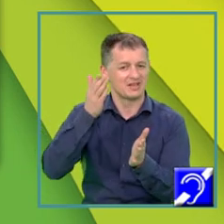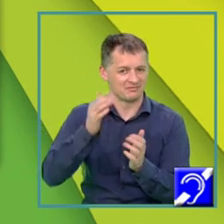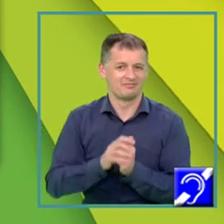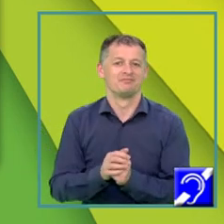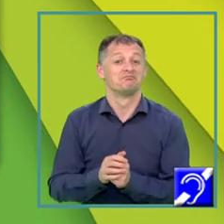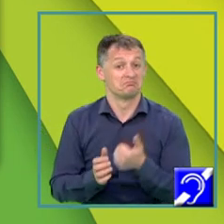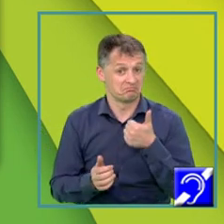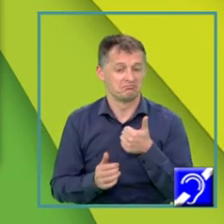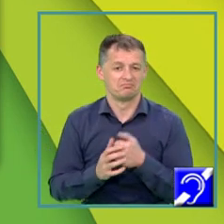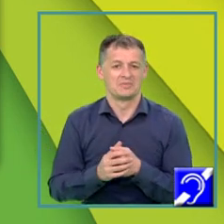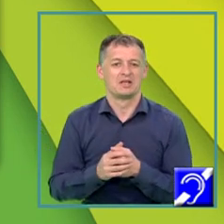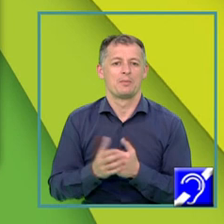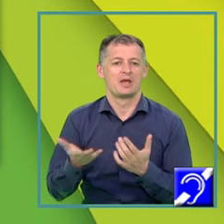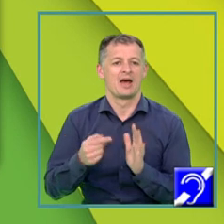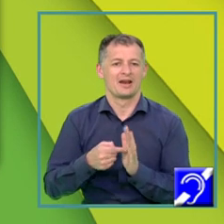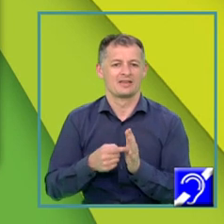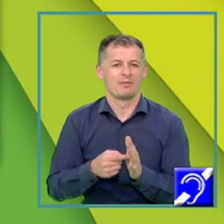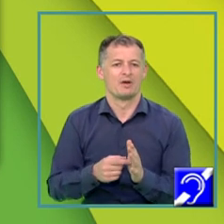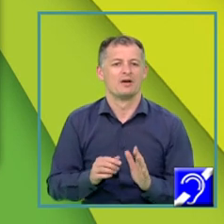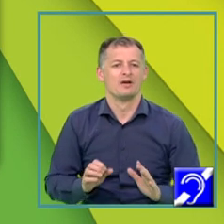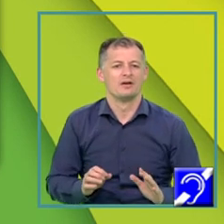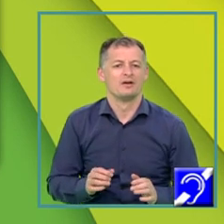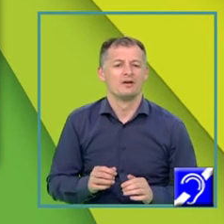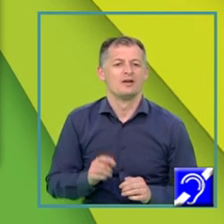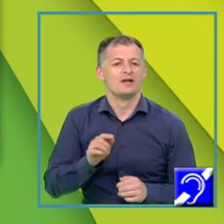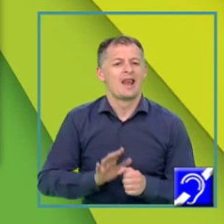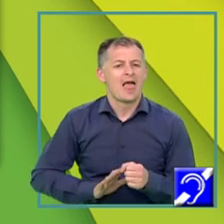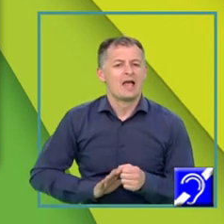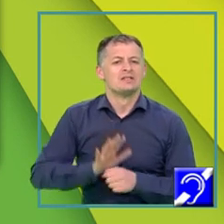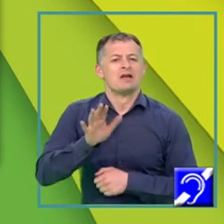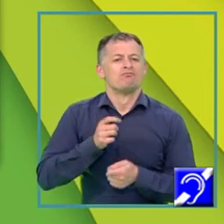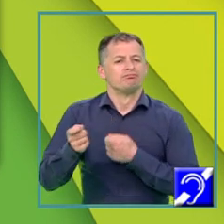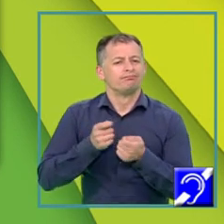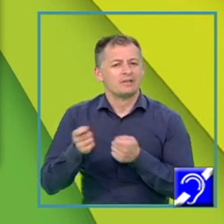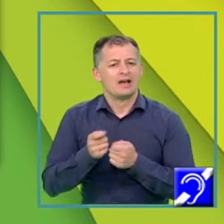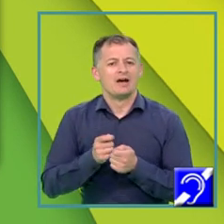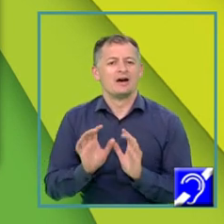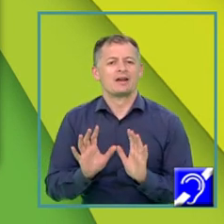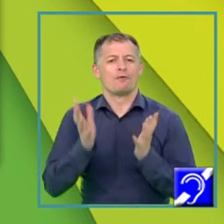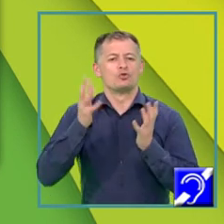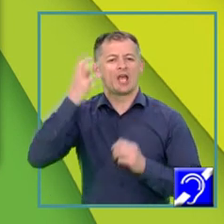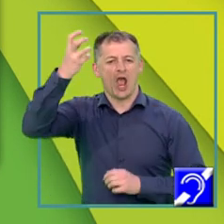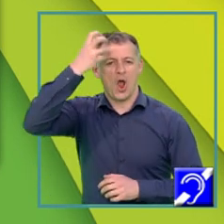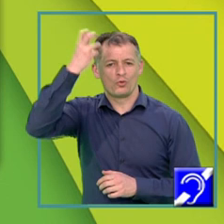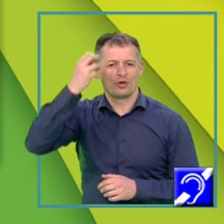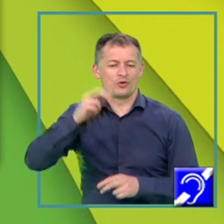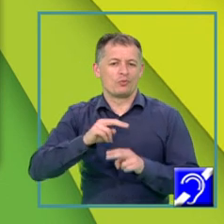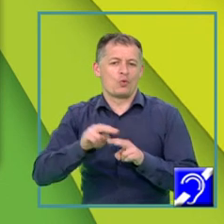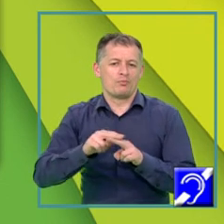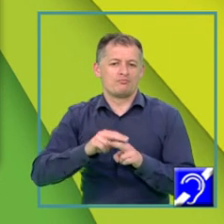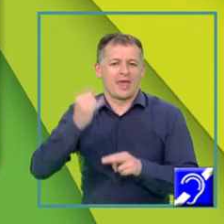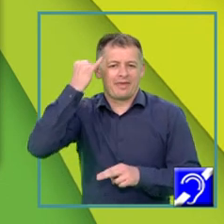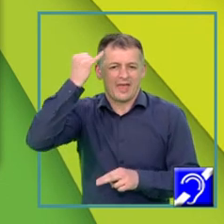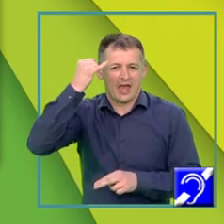care lansa Revoluția Culturală, un program de guvernare ce viza o educație mai eficientă a maselor, conform ideologiei comuniste.